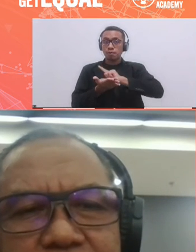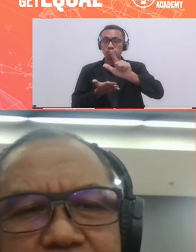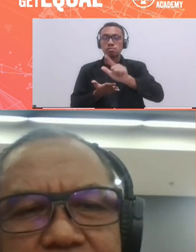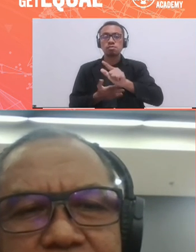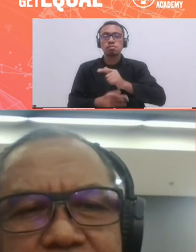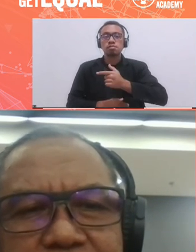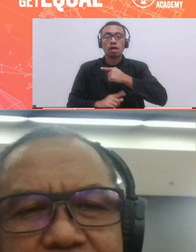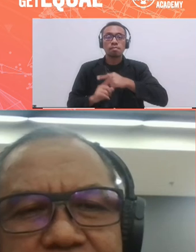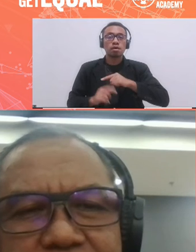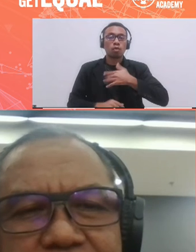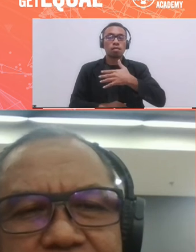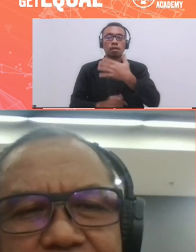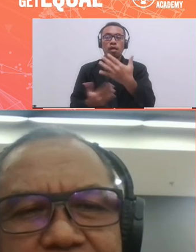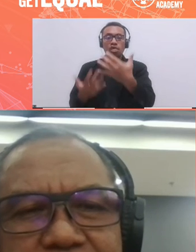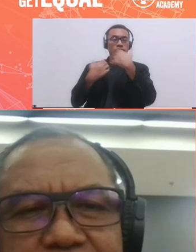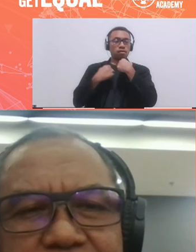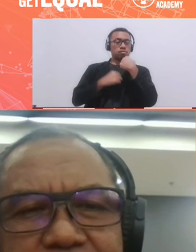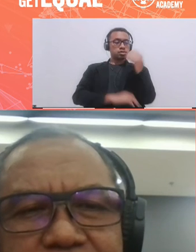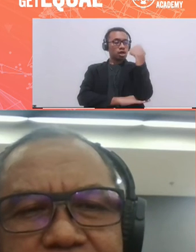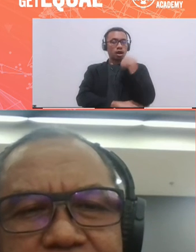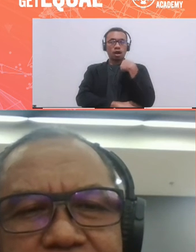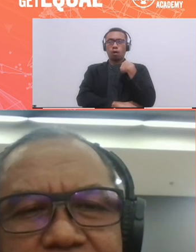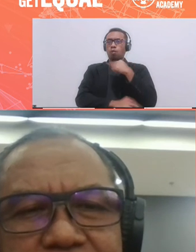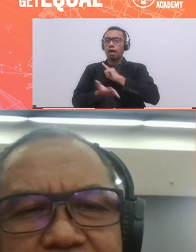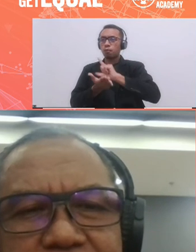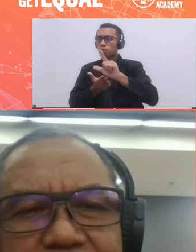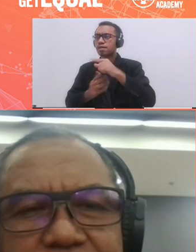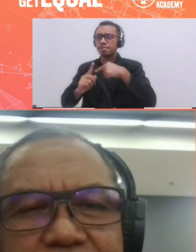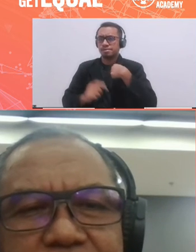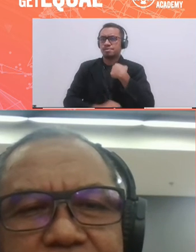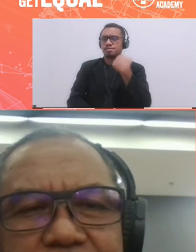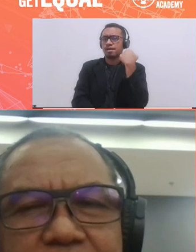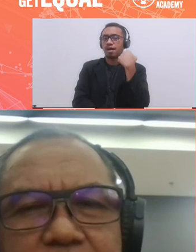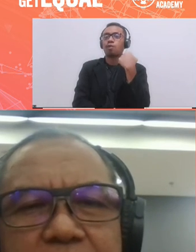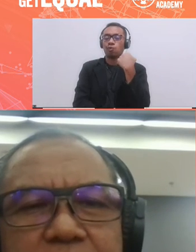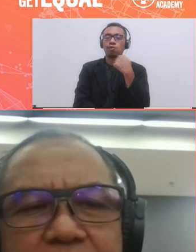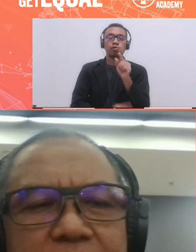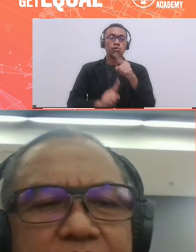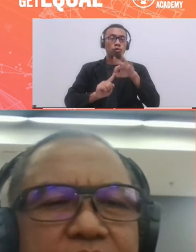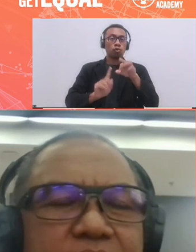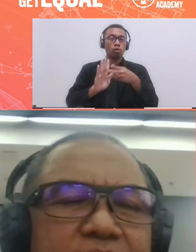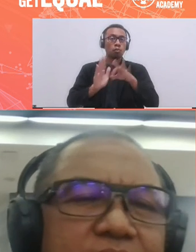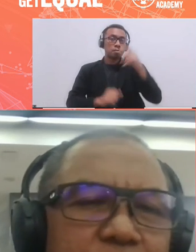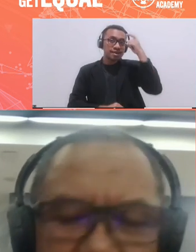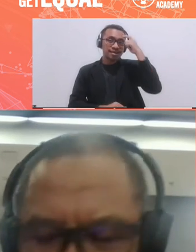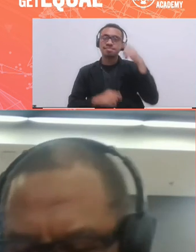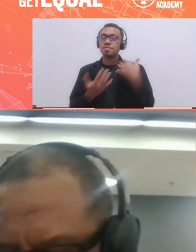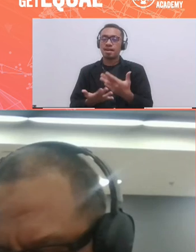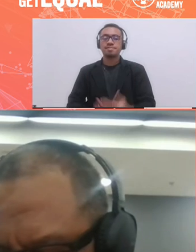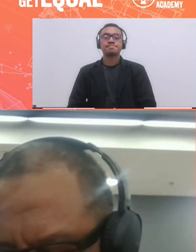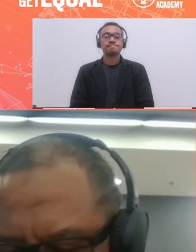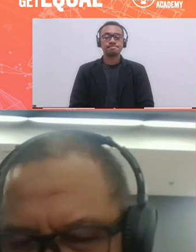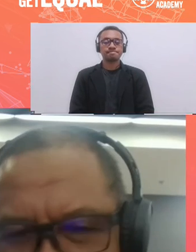jadi mereka dikriminalkan begitu. Tanggapan dari Pak Utomo? Baik Mbak. Begini